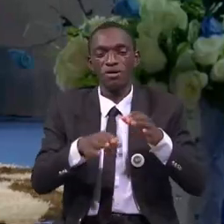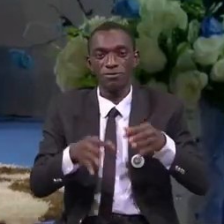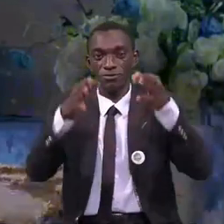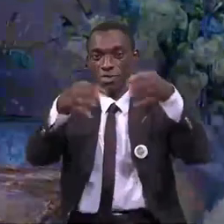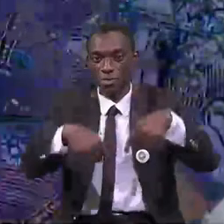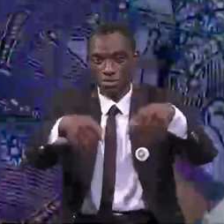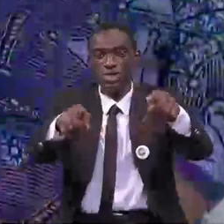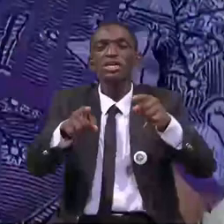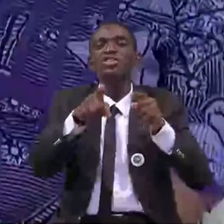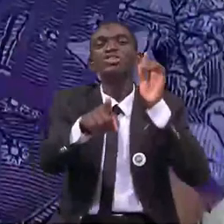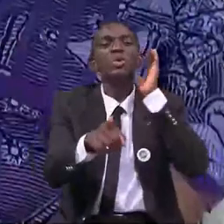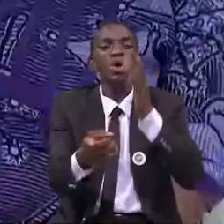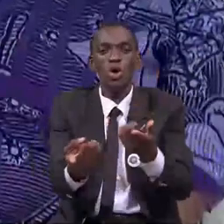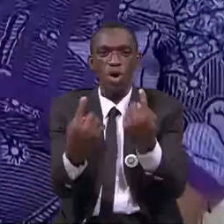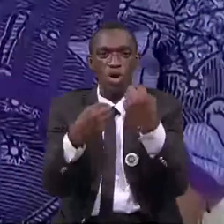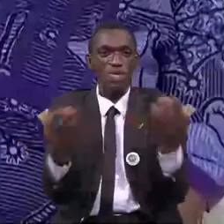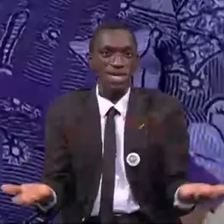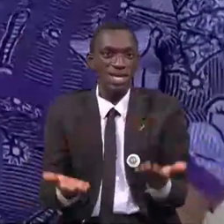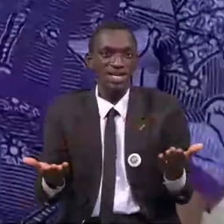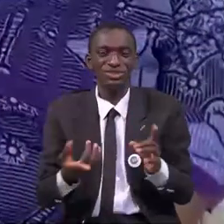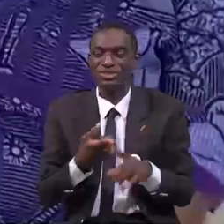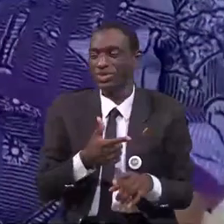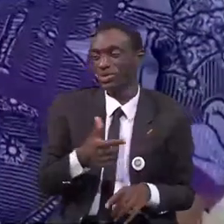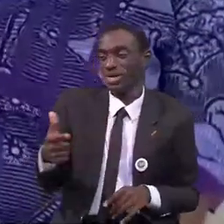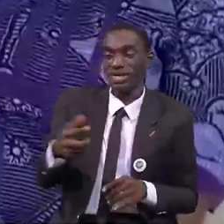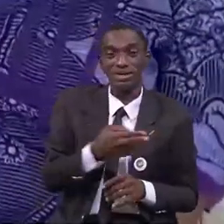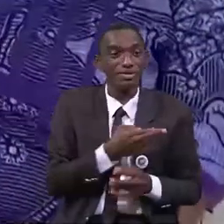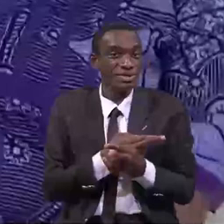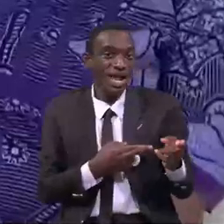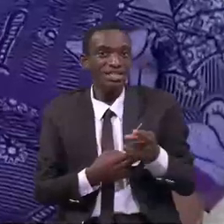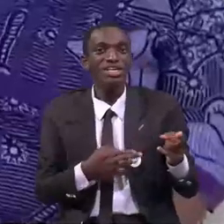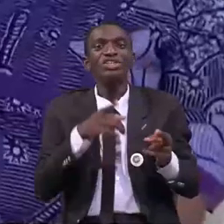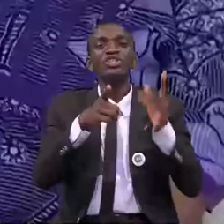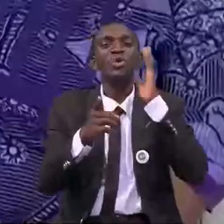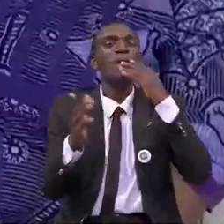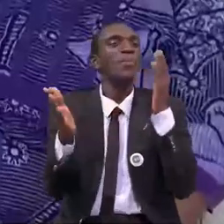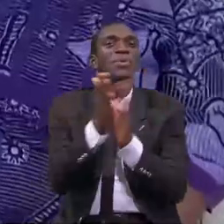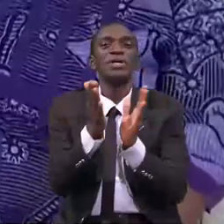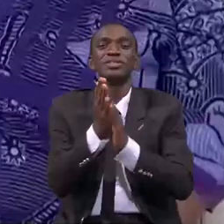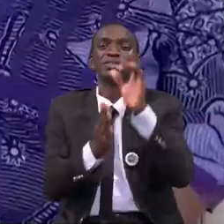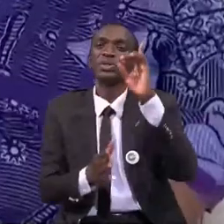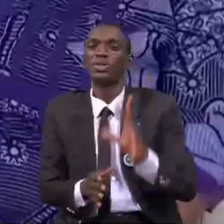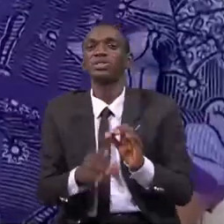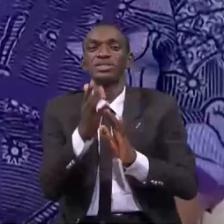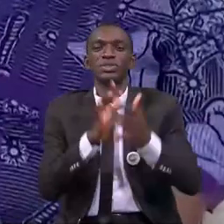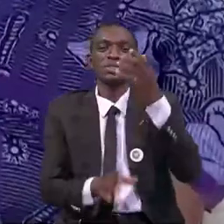ici devant allez venir ici devant et vous allez louer Dieu